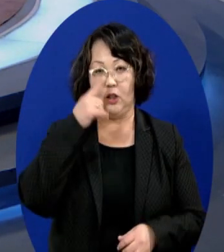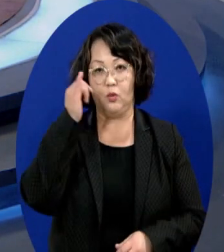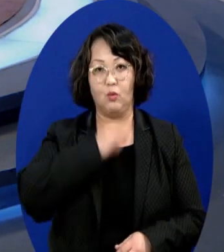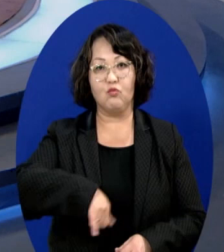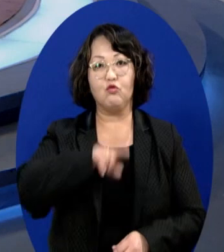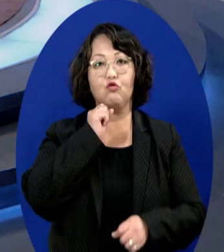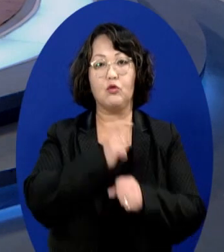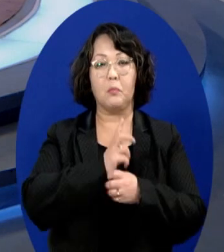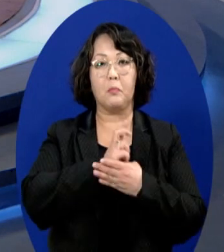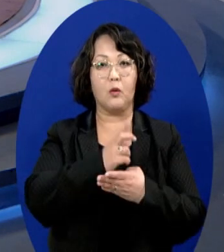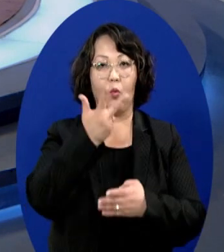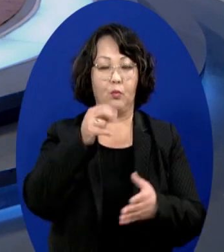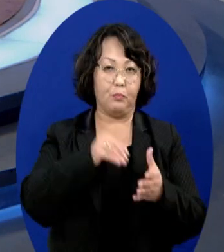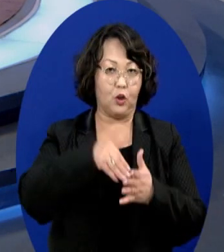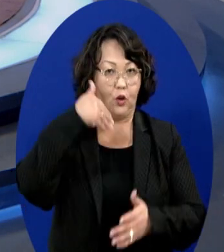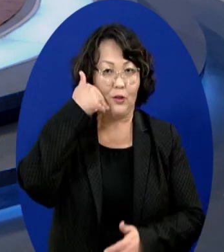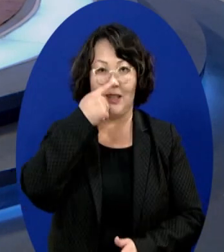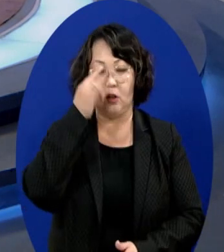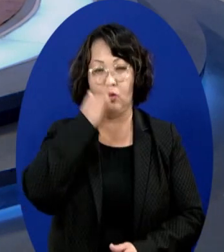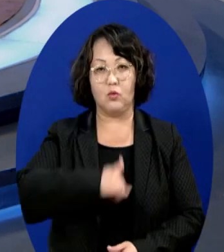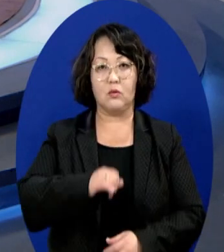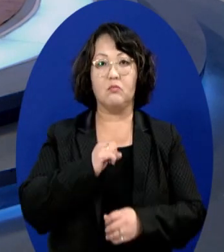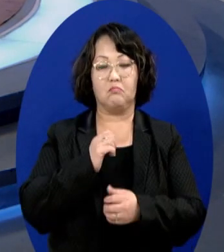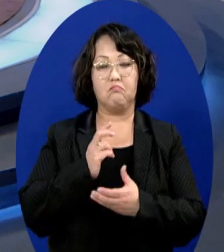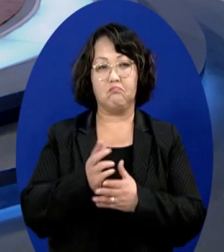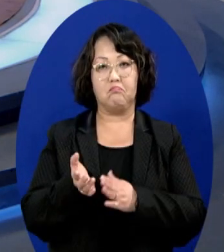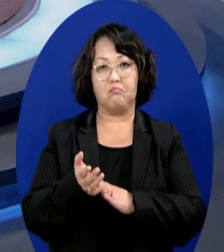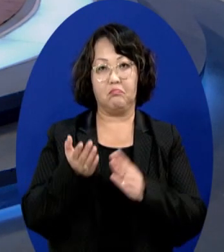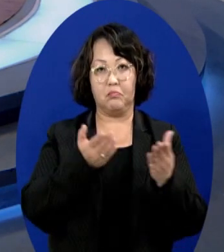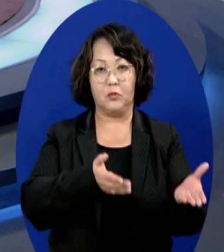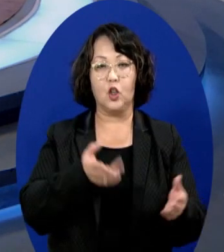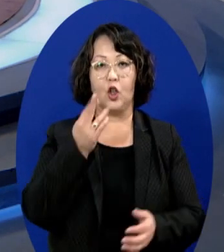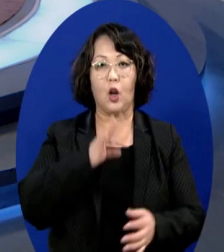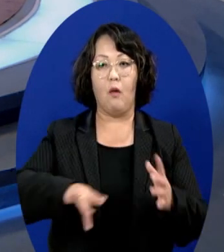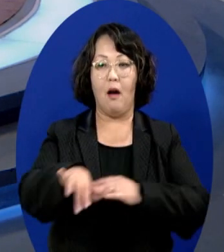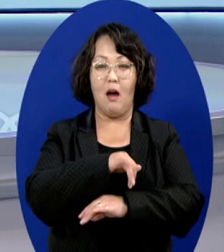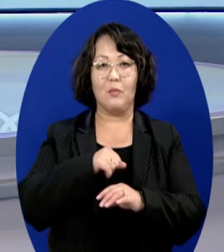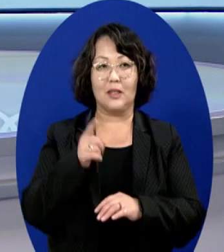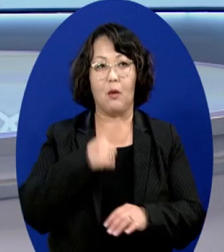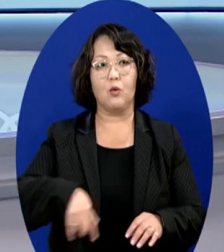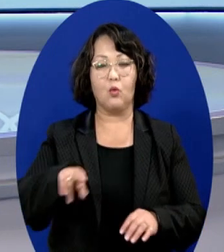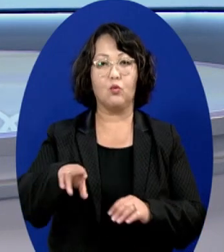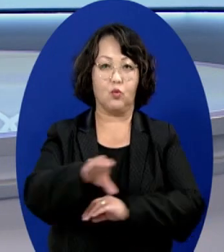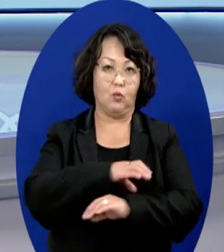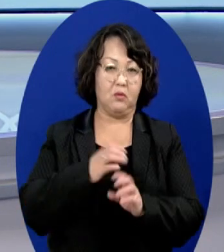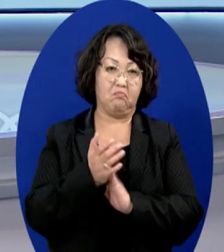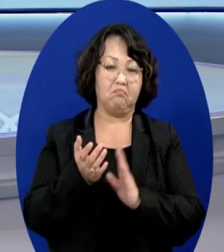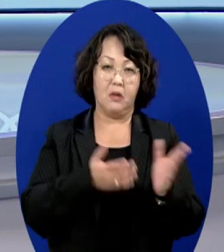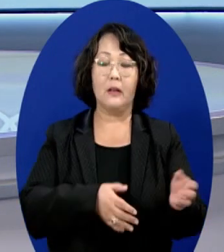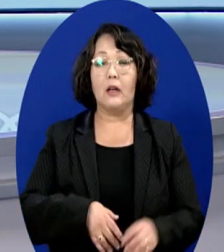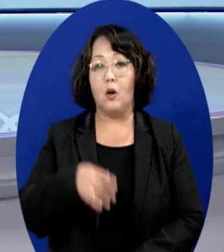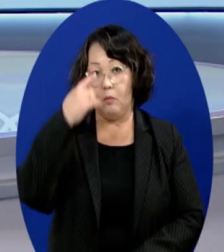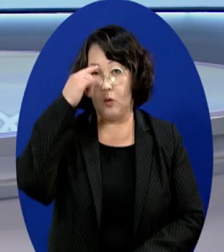30 мянган долгой хоног бүгд найрамд хятад улсын талд хүлээлгэн өгсөл өнөөдөр Дорногов аймгийн замын үзмэнд боллоо. Монгол улсын